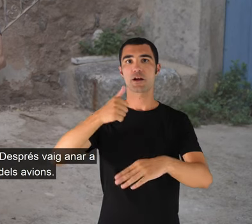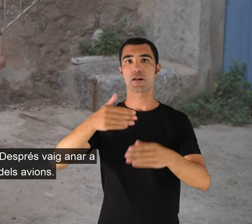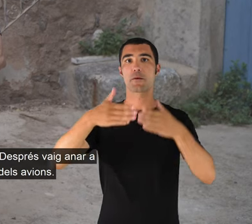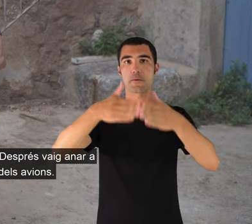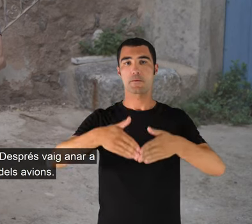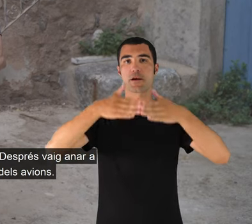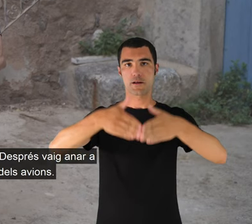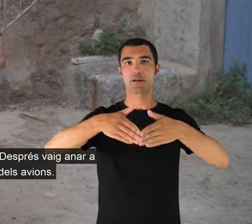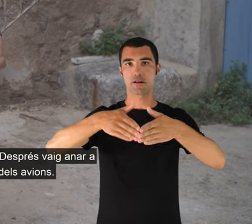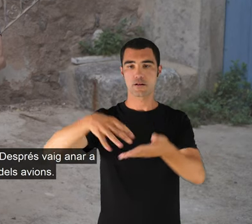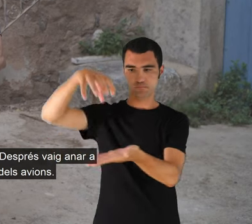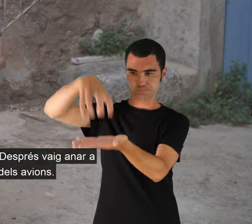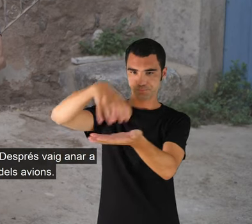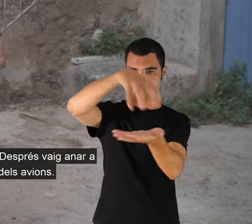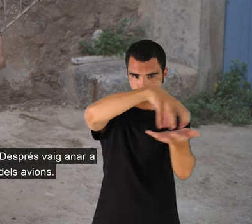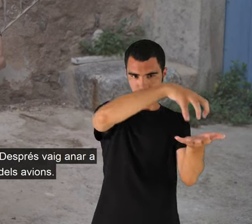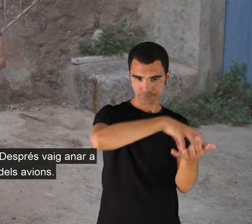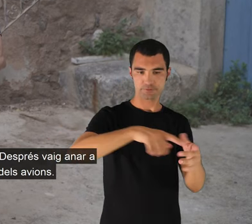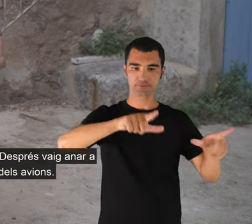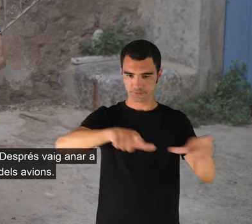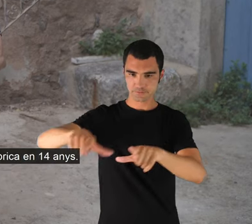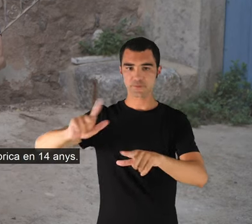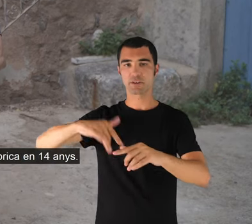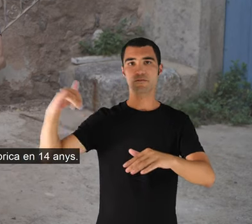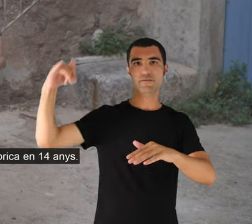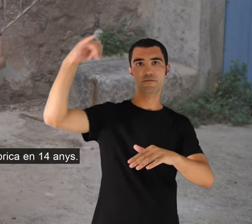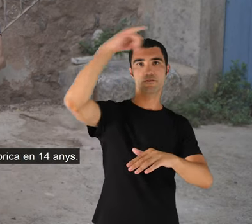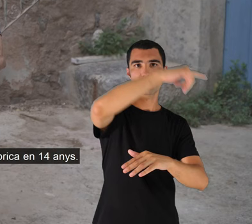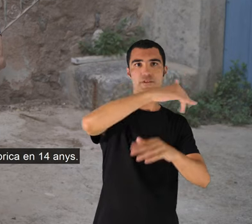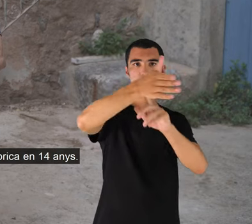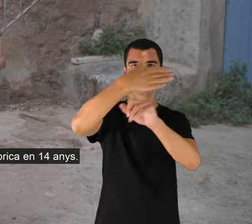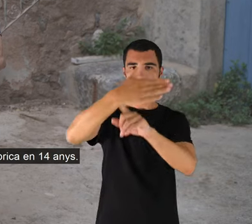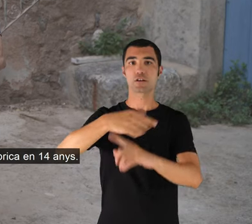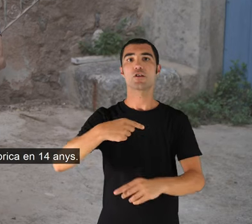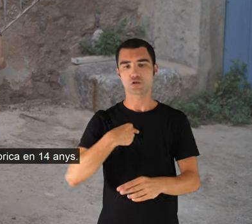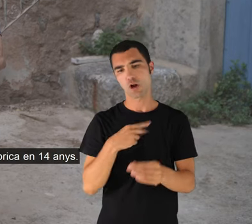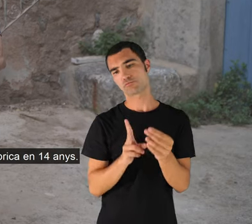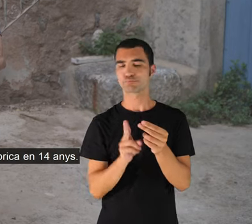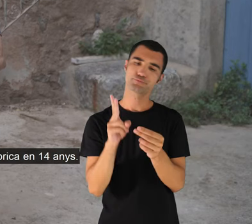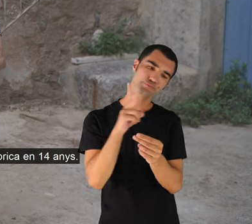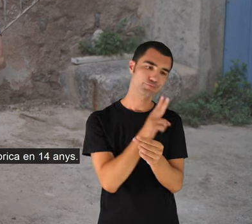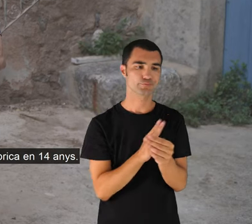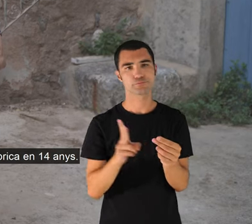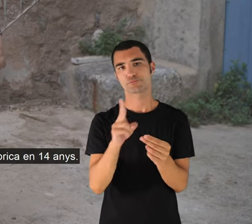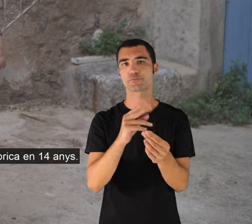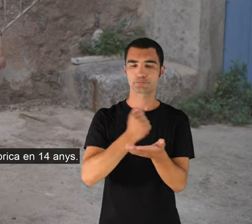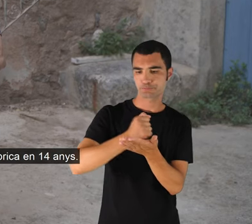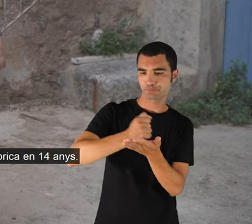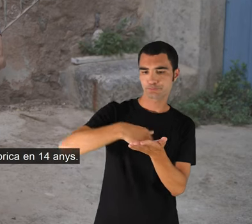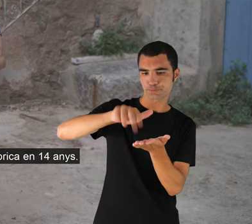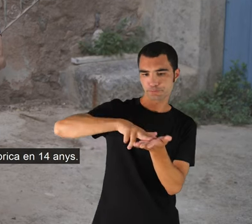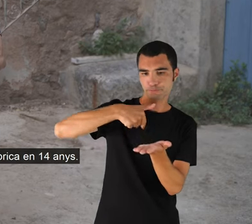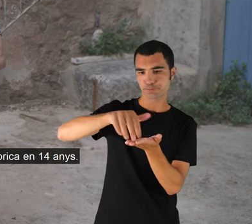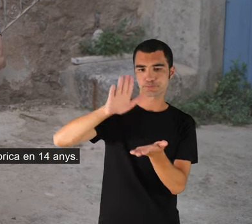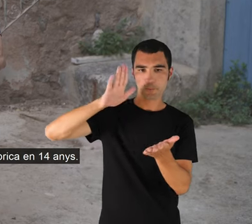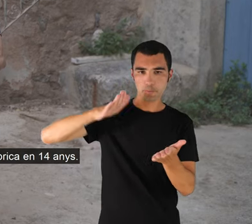barcos i d'avions, saps? I jo li creava les figuretes, li dava pegament, i ella, també això